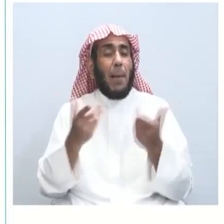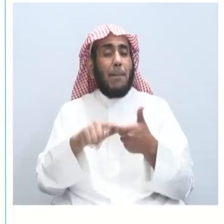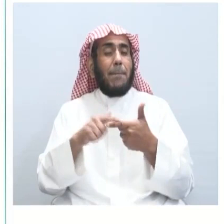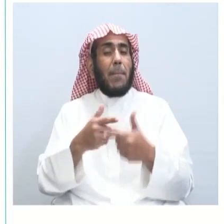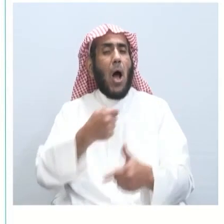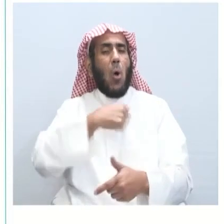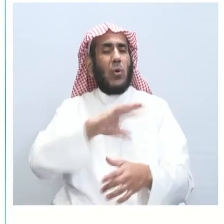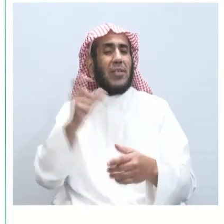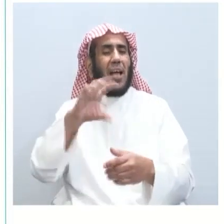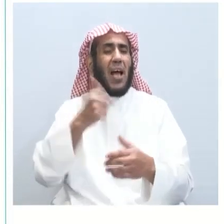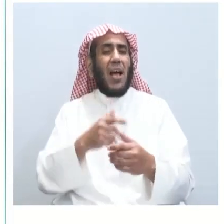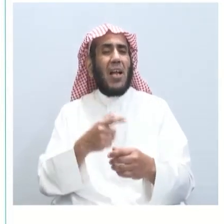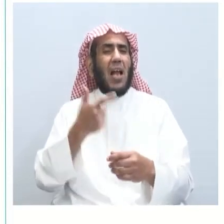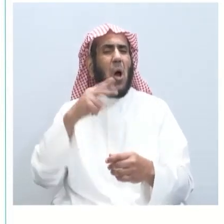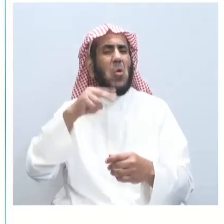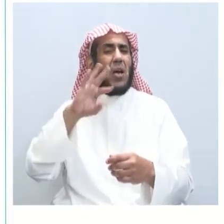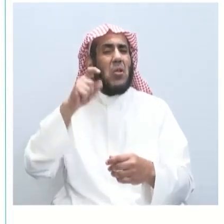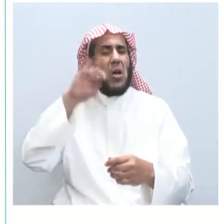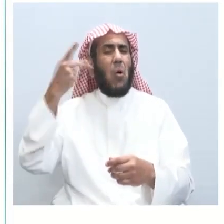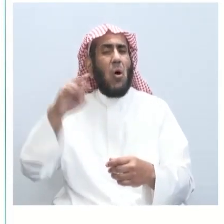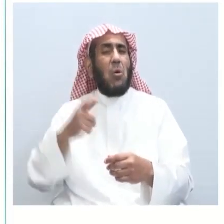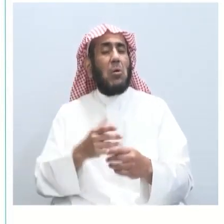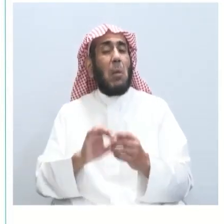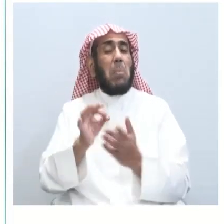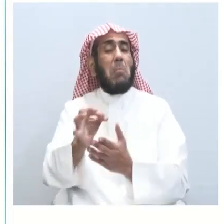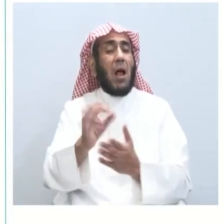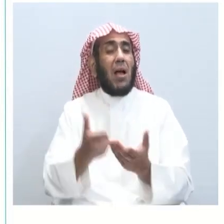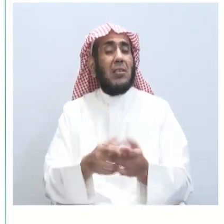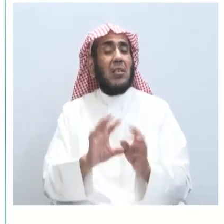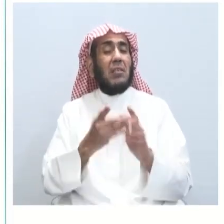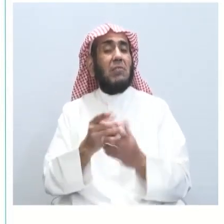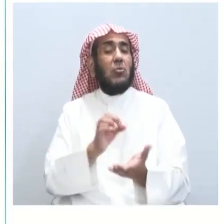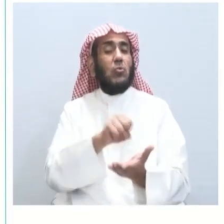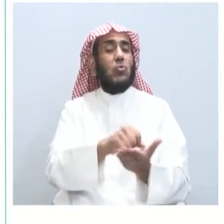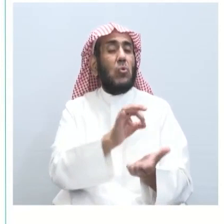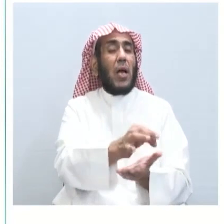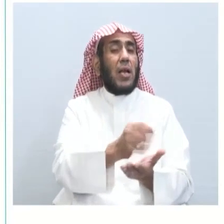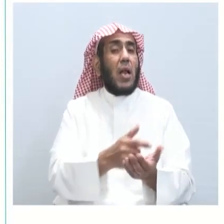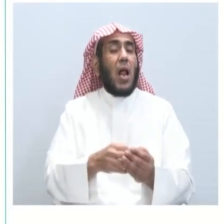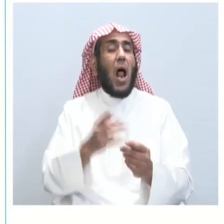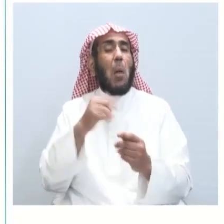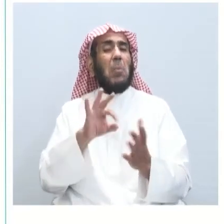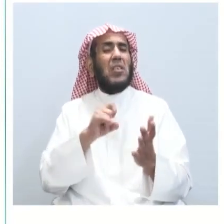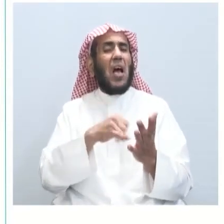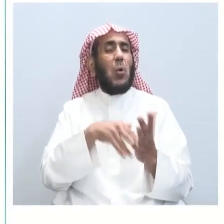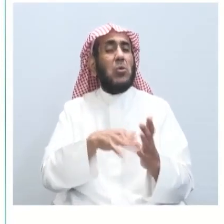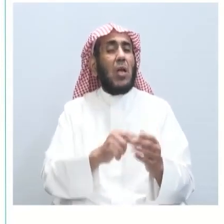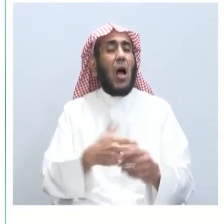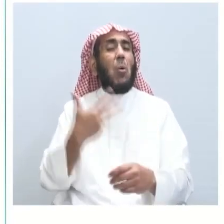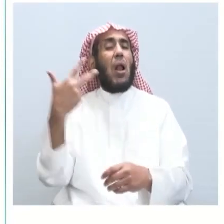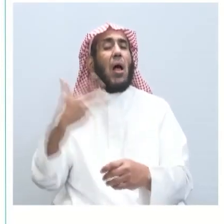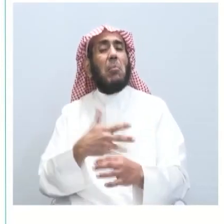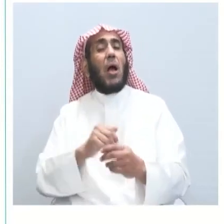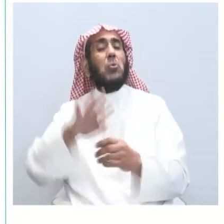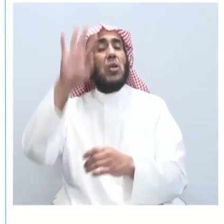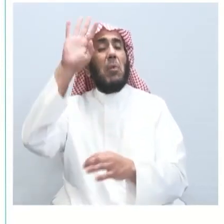الدخل او الجنس او قد تكون مرتبطه بالمكان مثلا تستهدف سكان مثلا المنطقه الوسطى او المنطقه الغربيه او المنطقه